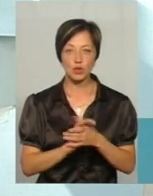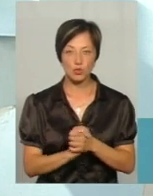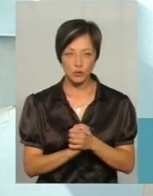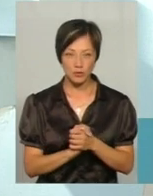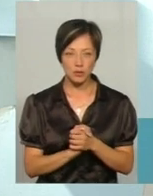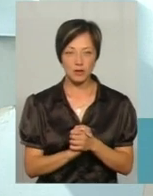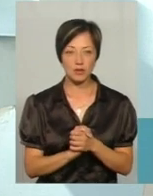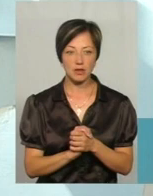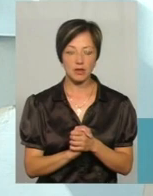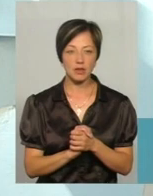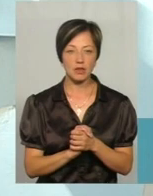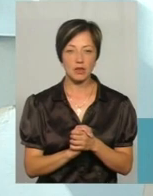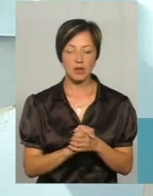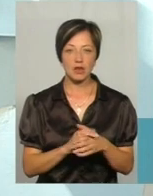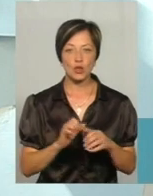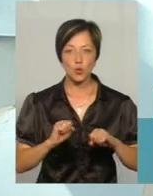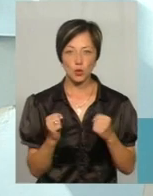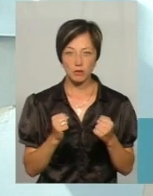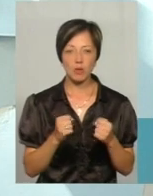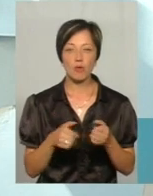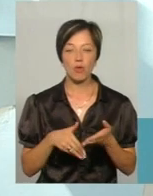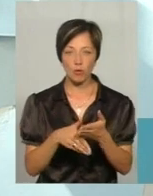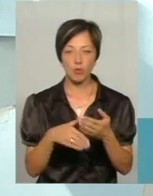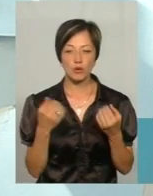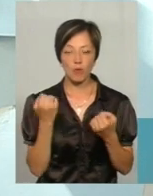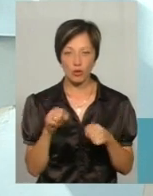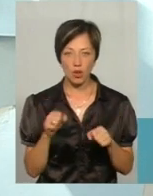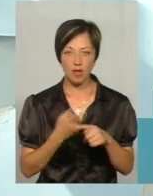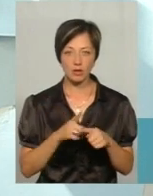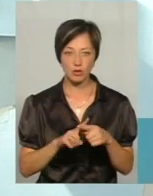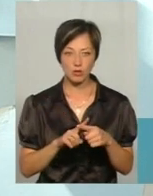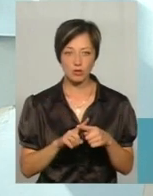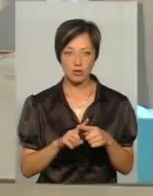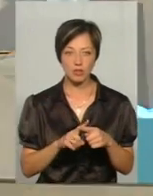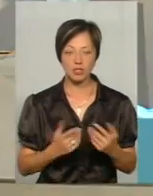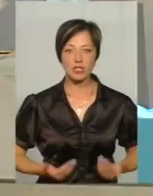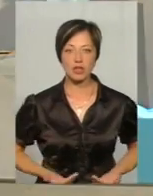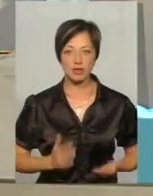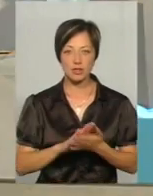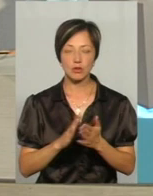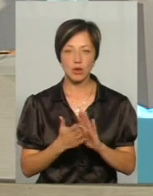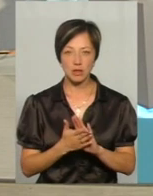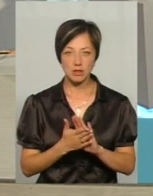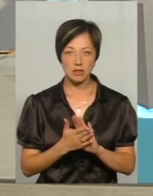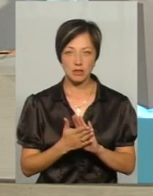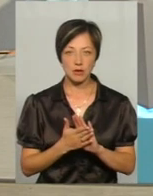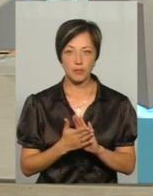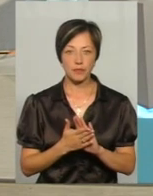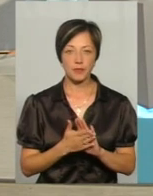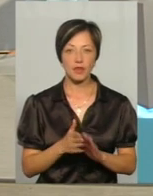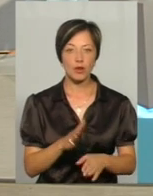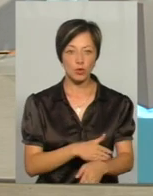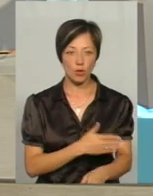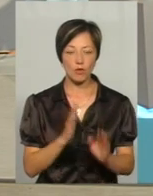ними і допоможе їм у подальшому подолати оцю життєву ситуацію, в якій вони опинилися. А довго вони